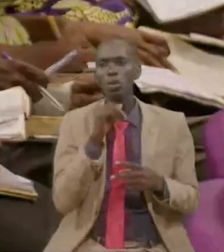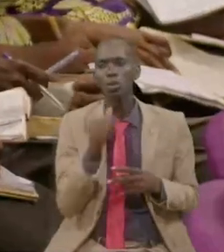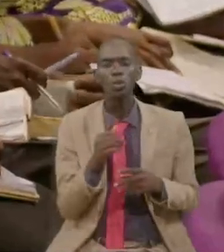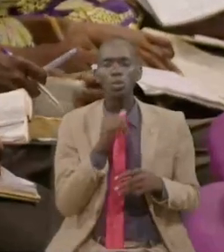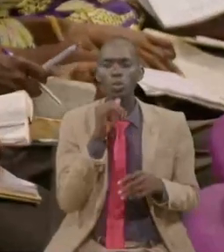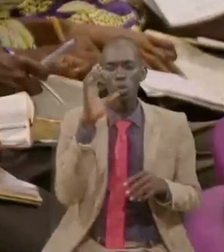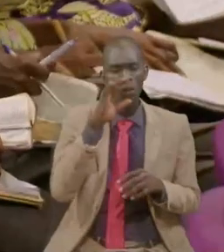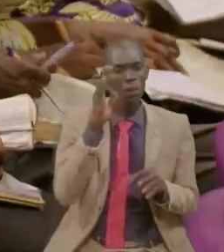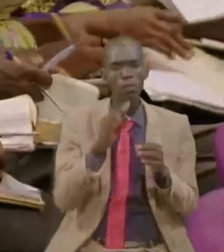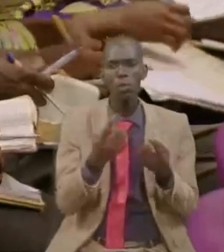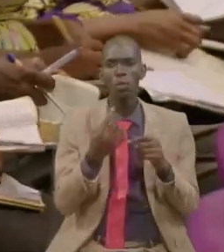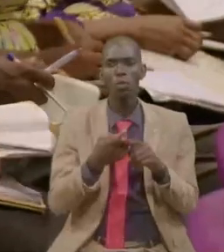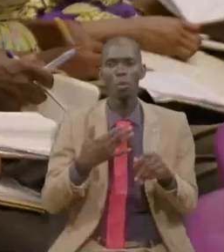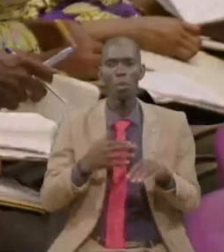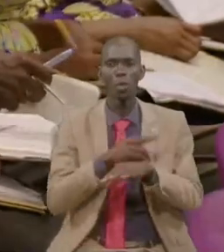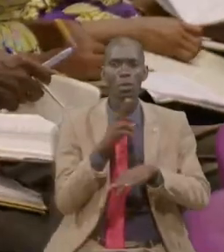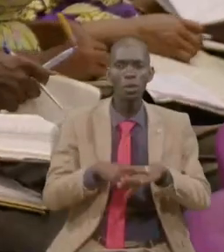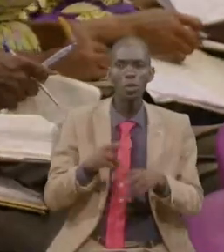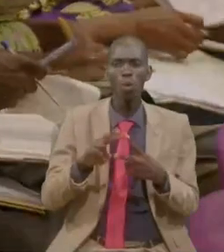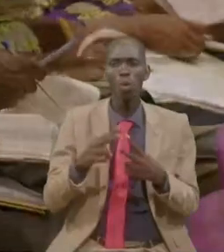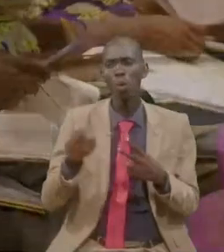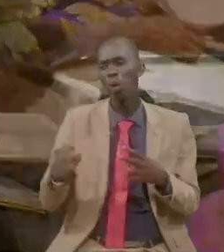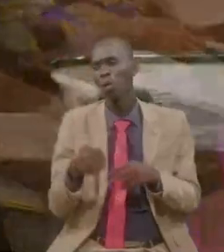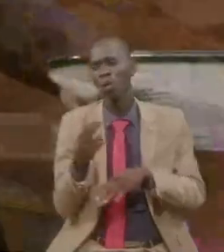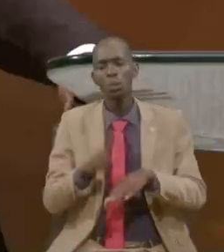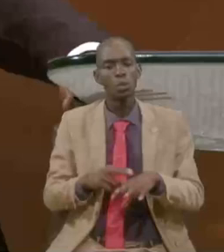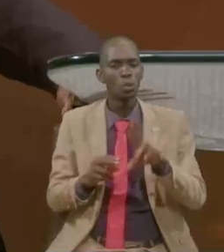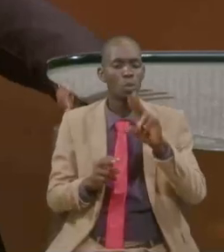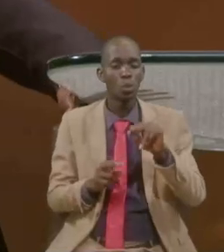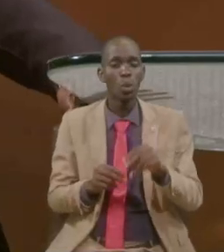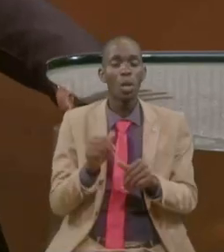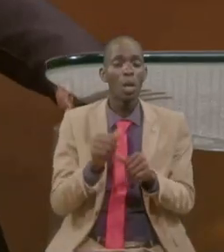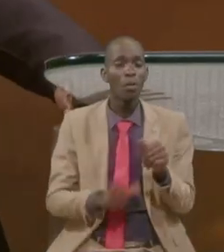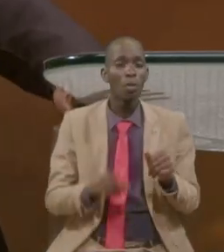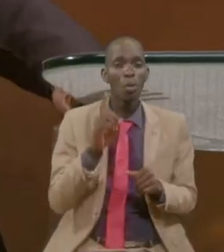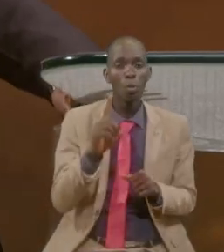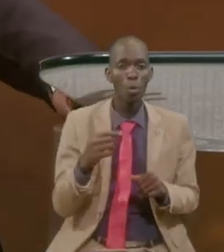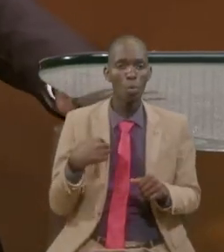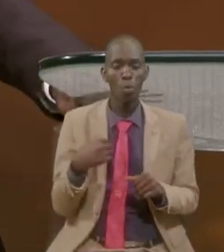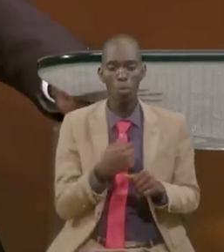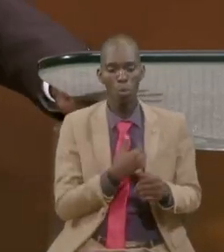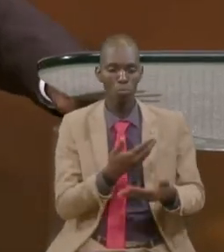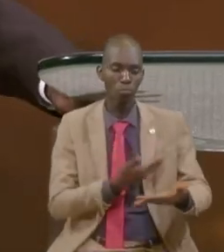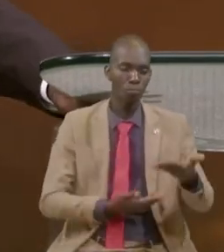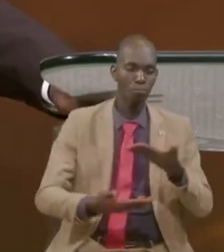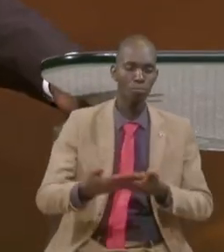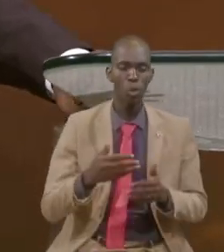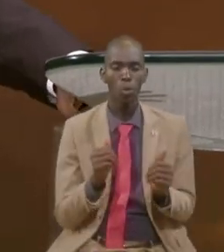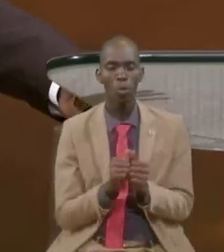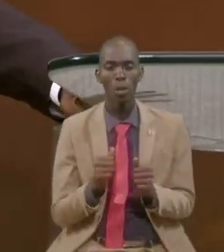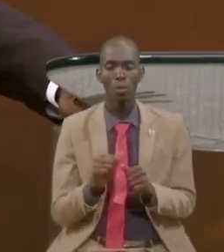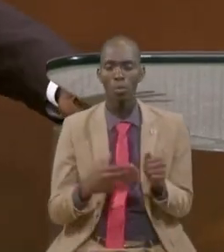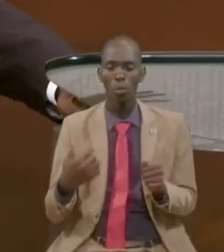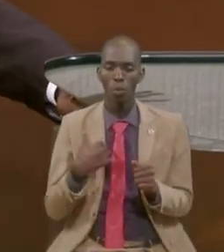bien sa nation, ou bien ma nation. Ce que nous cherchons, nous, avec tout ce